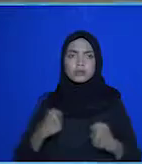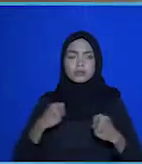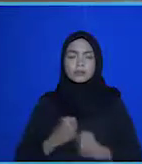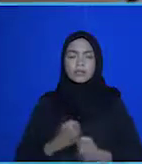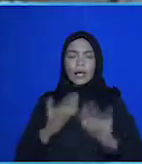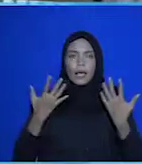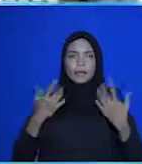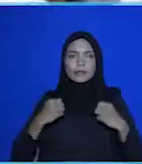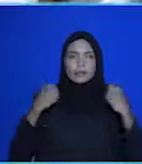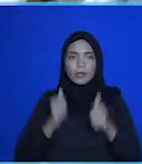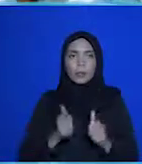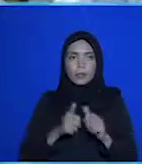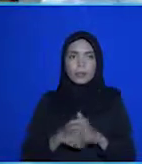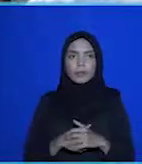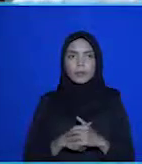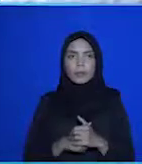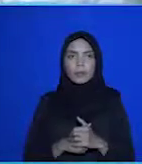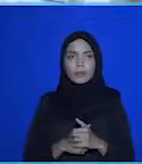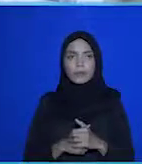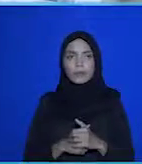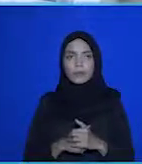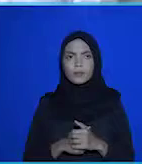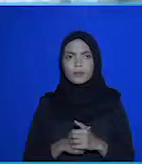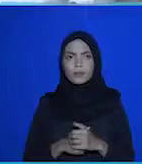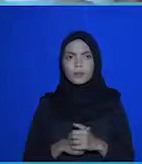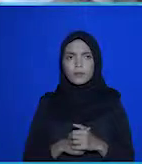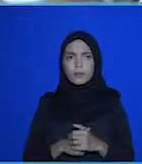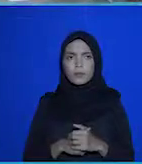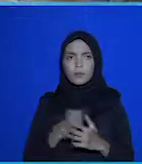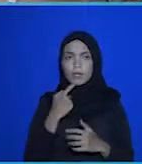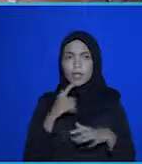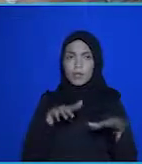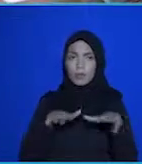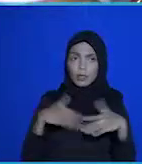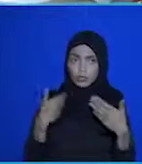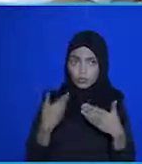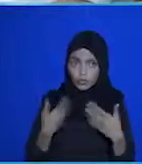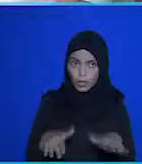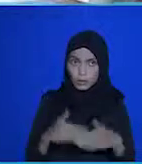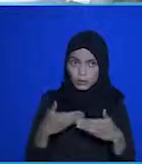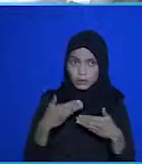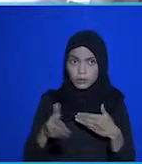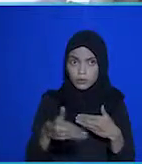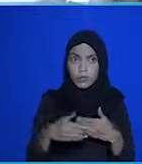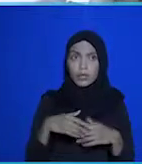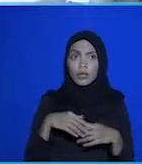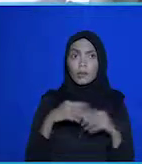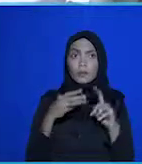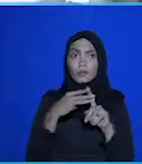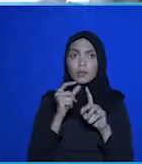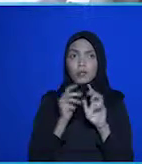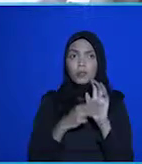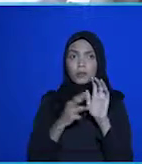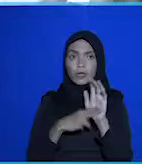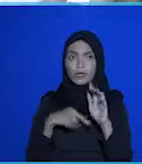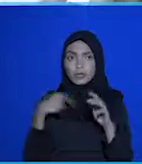kita. Terkait dengan pasca gempa ini, kalau kita dari BUMN itu